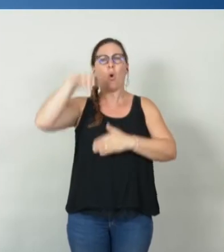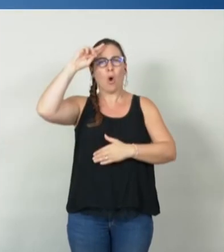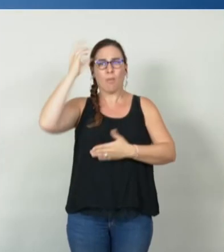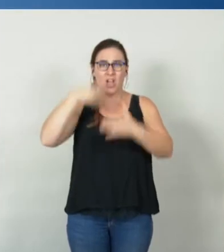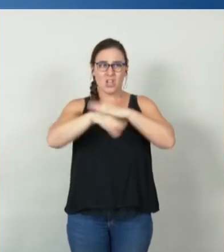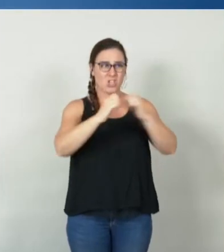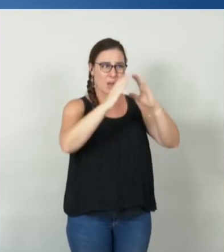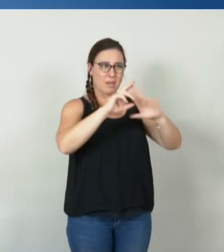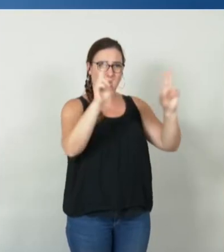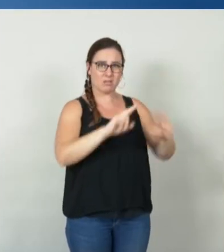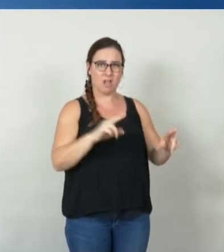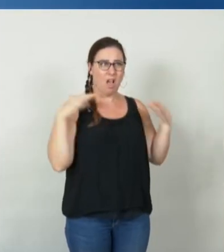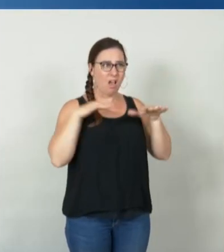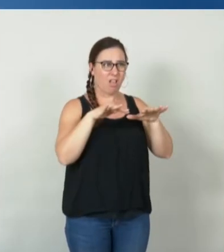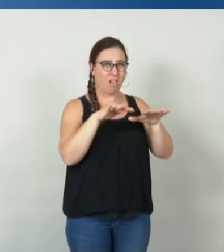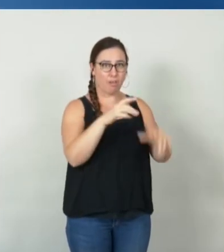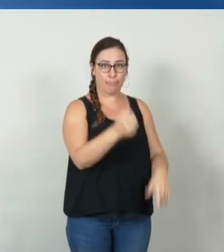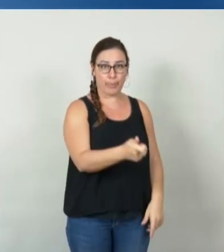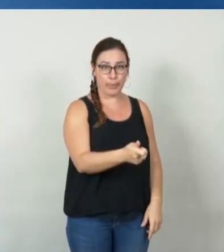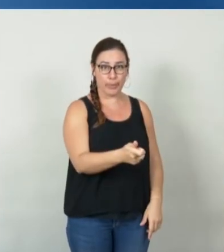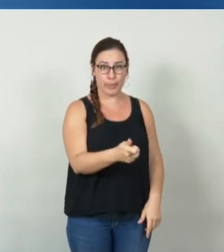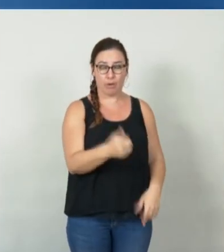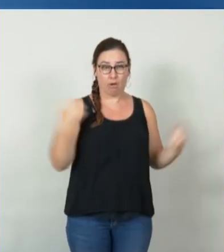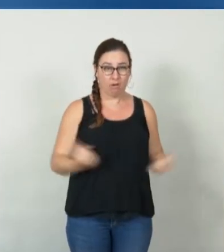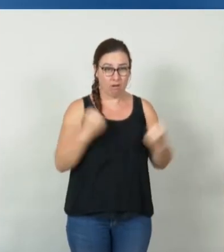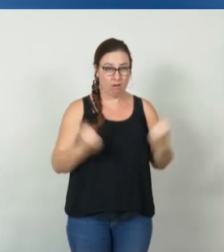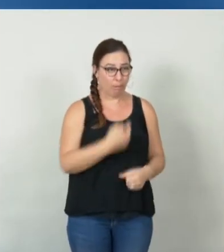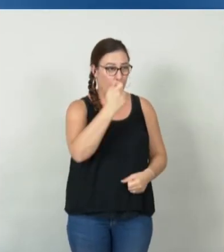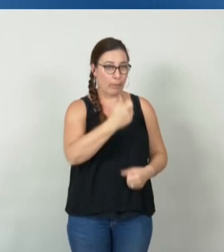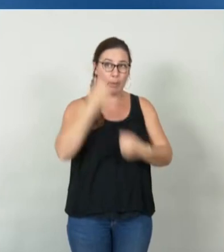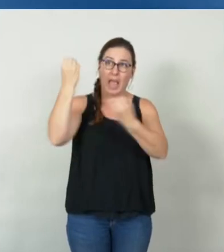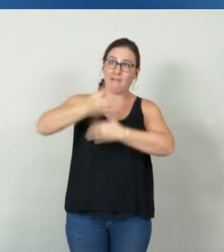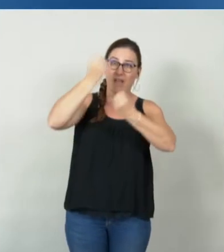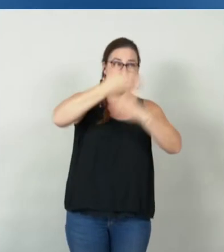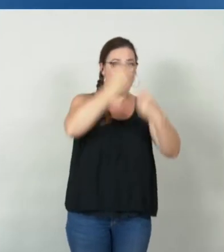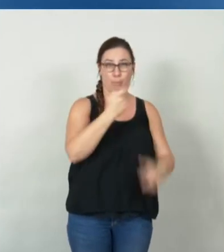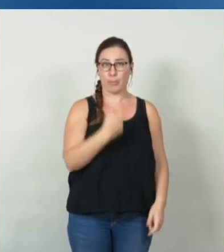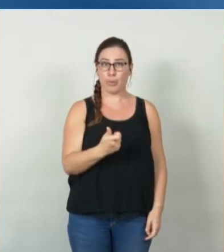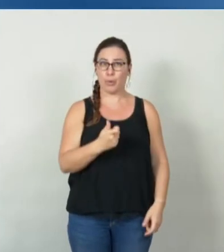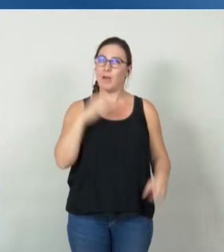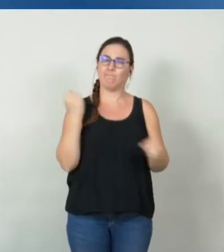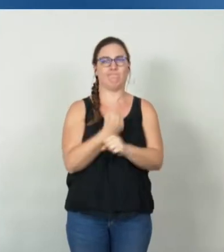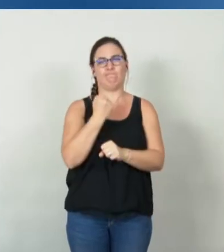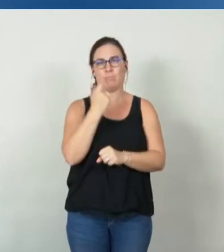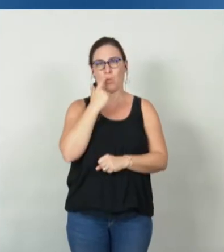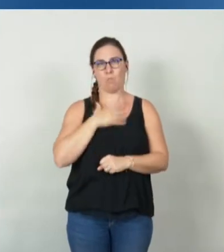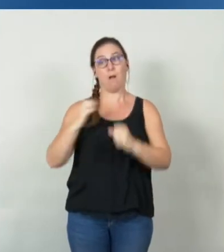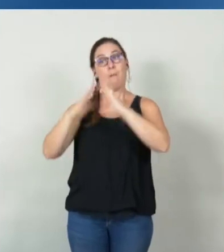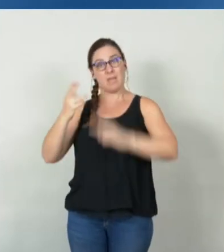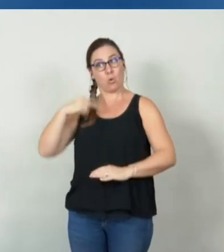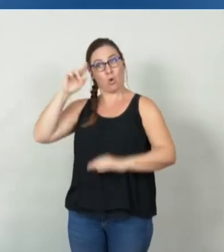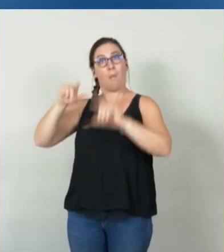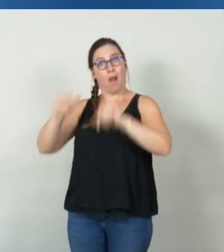Internationale ça a été très peu mobilisateur il y a eu peu d'événements pour la Journée de l'Europe je trouve ça regrettable s'il y avait une Maison de l'Europe